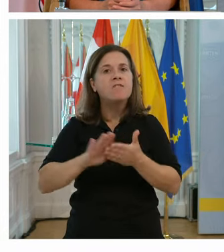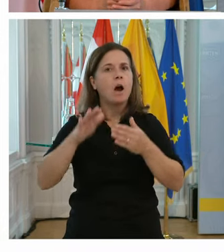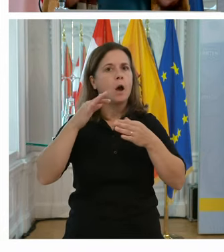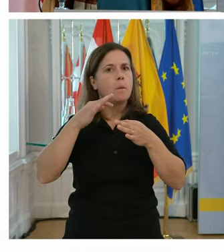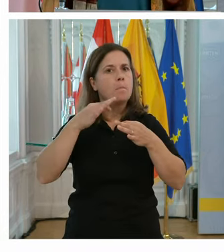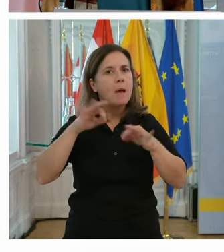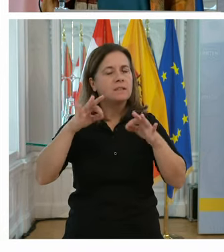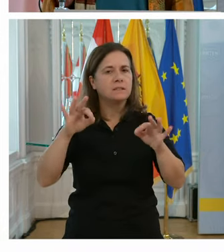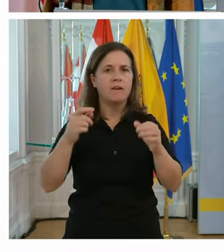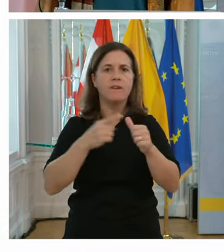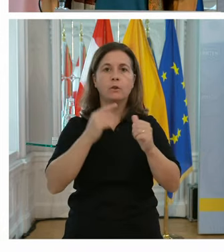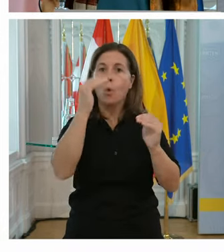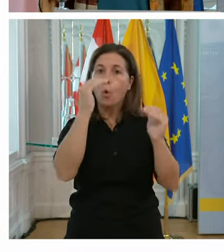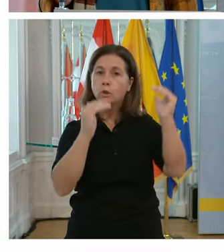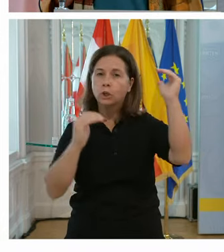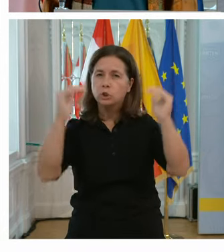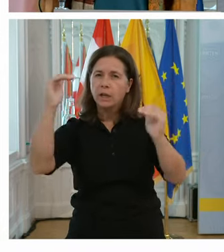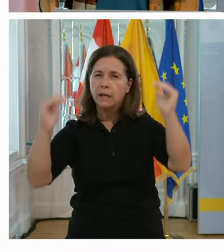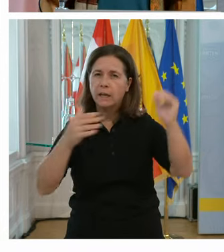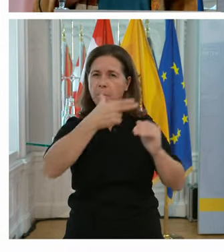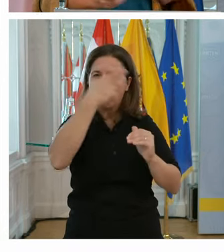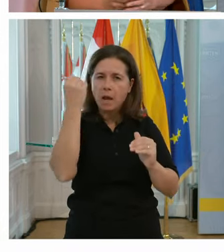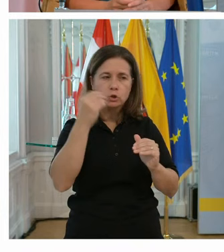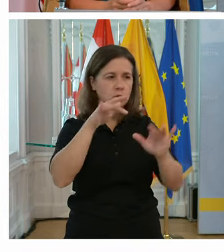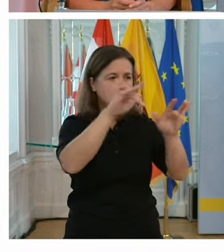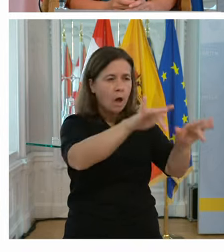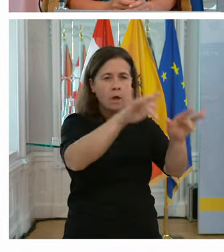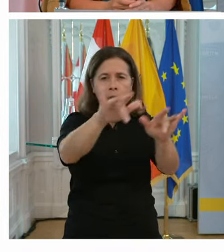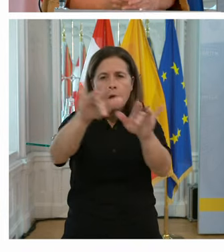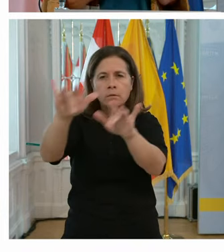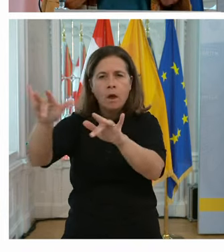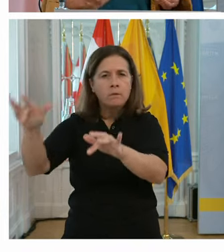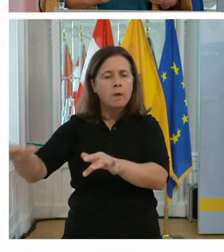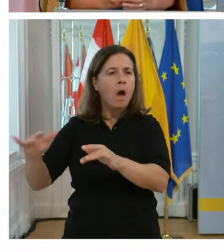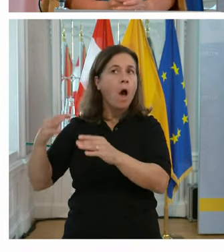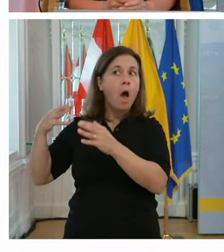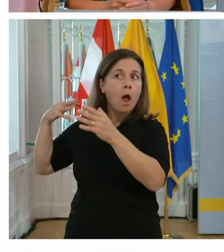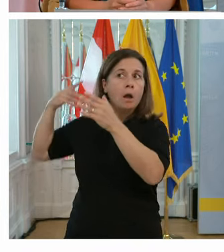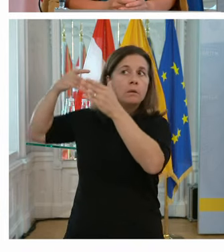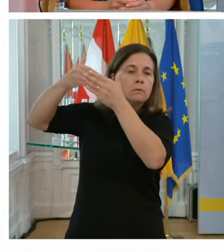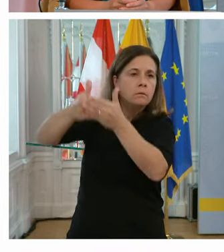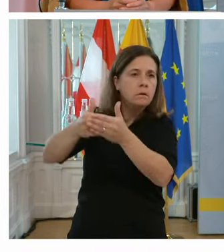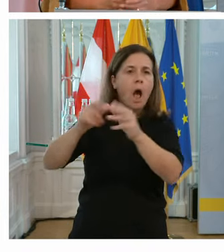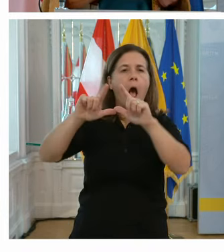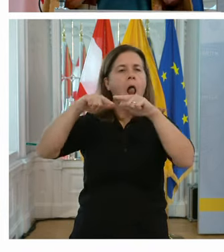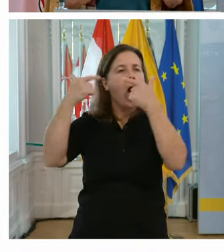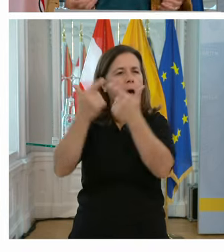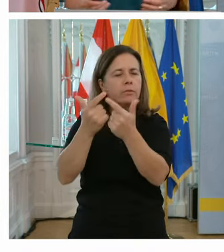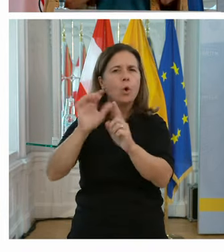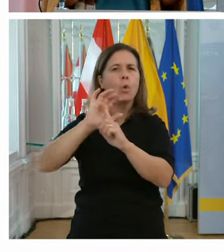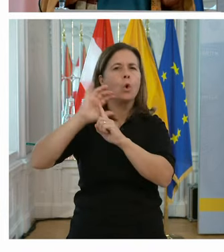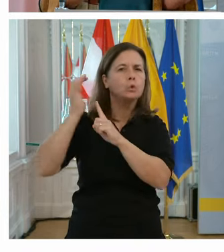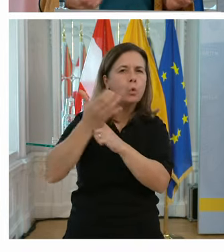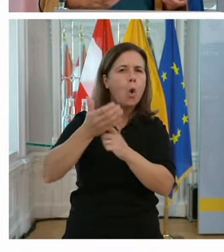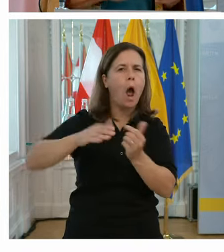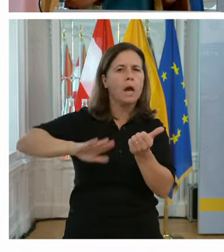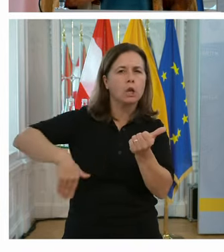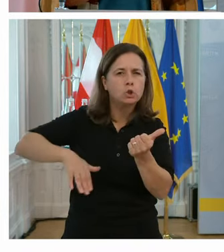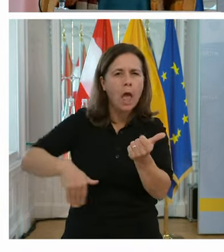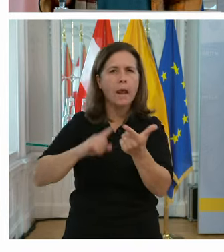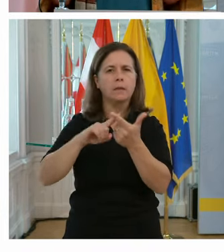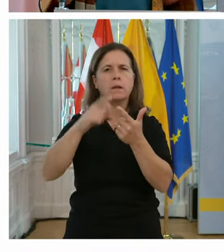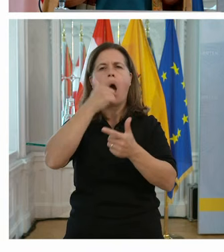ist, wenn die unterschiedlichen Menschen mit ihren unterschiedlichen Hintergründen, Nationalität, Kultur, Geschlecht,